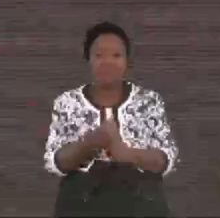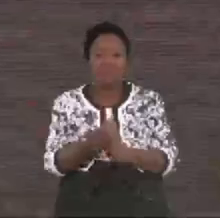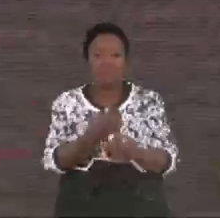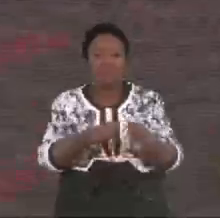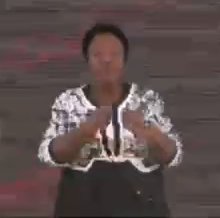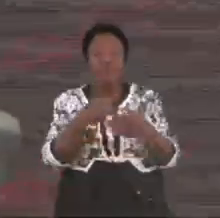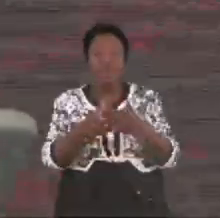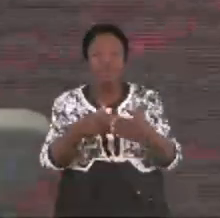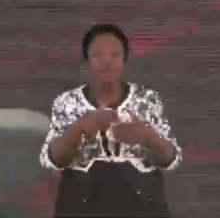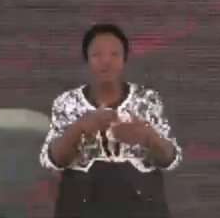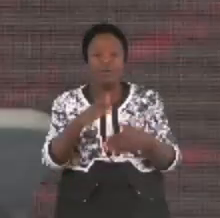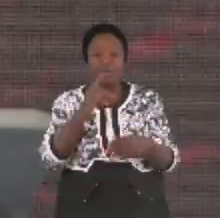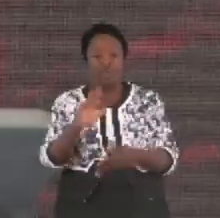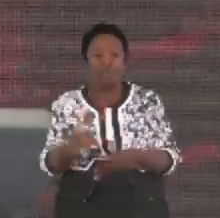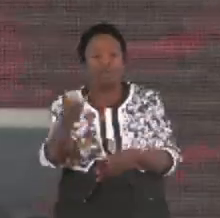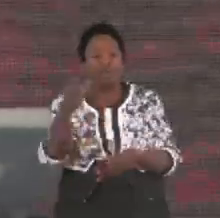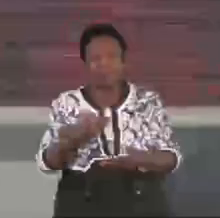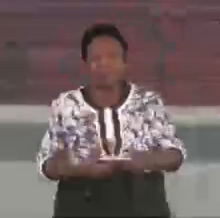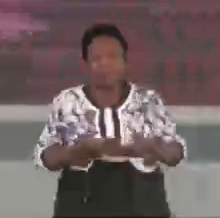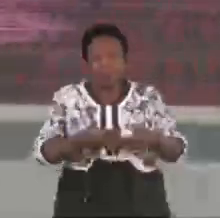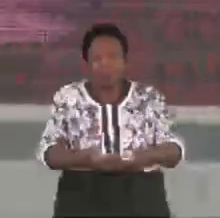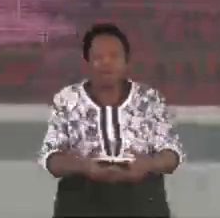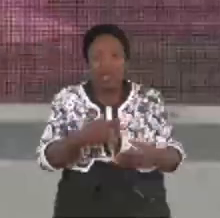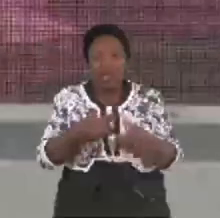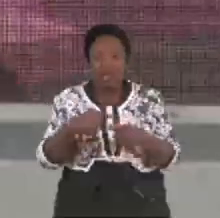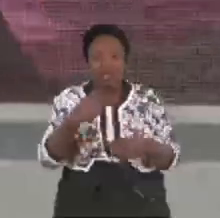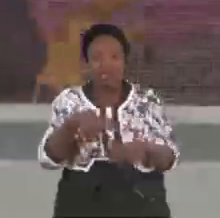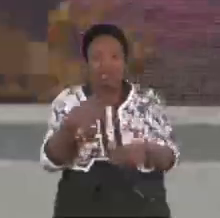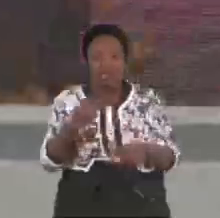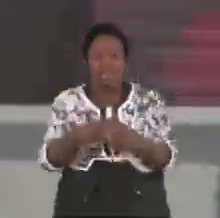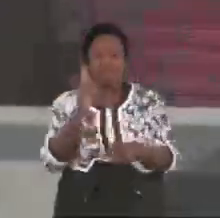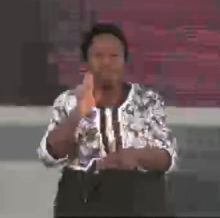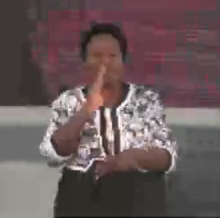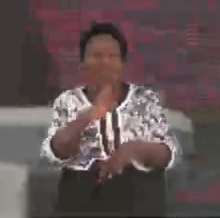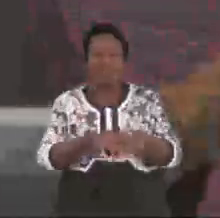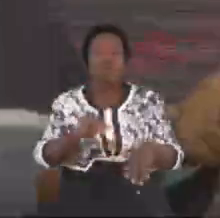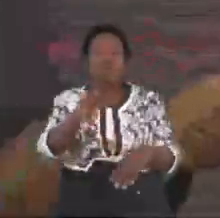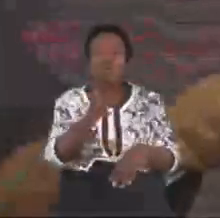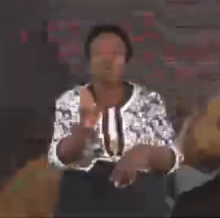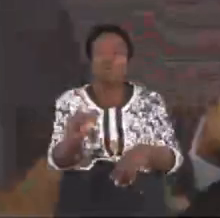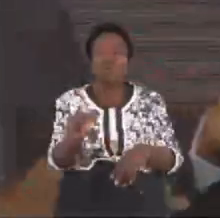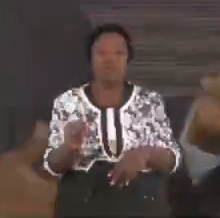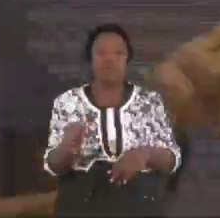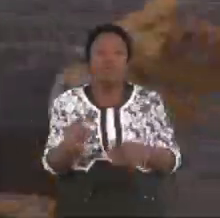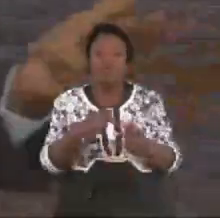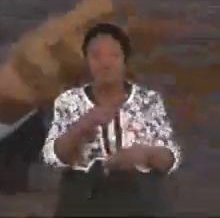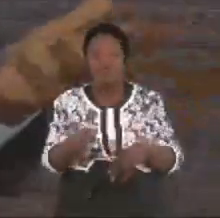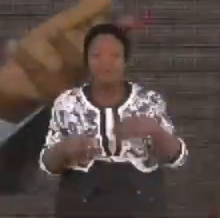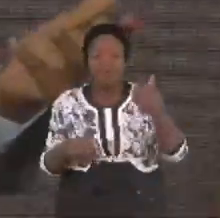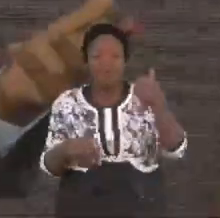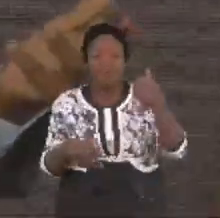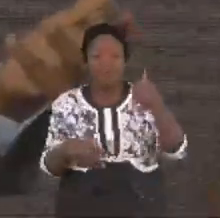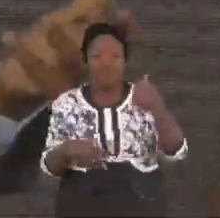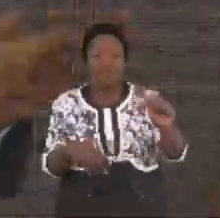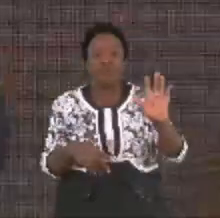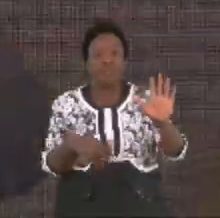naisse. Il dit, le nom de cet enfant sera appelé Jean. Voyez cela dans le verset 16. Et